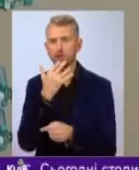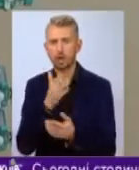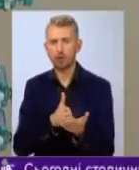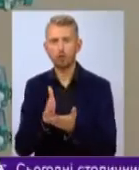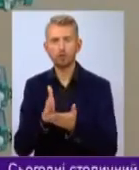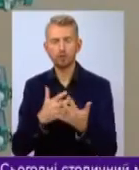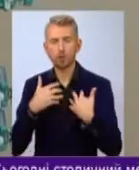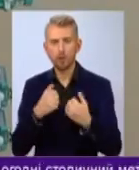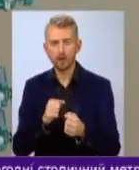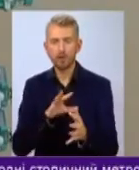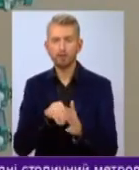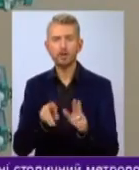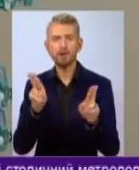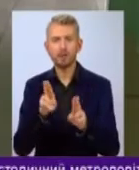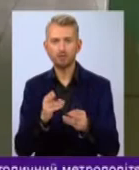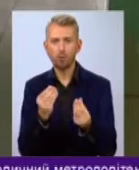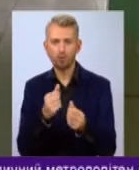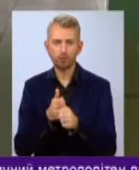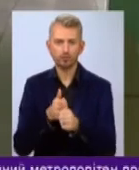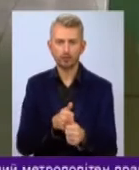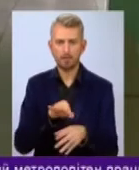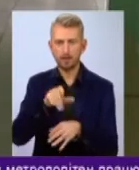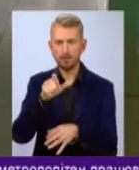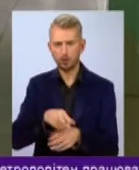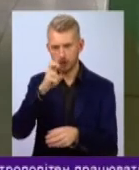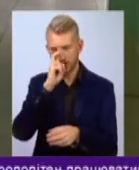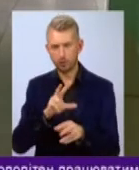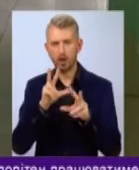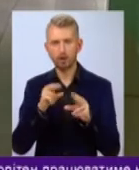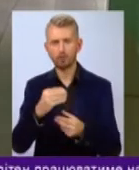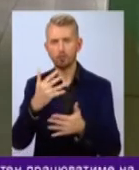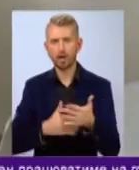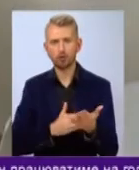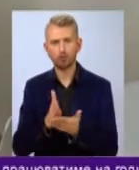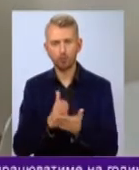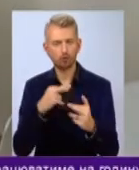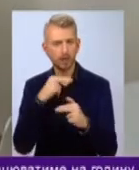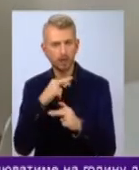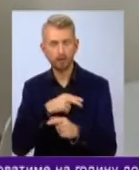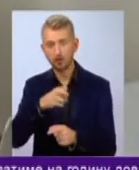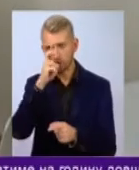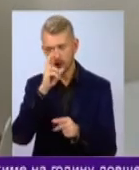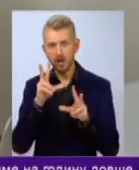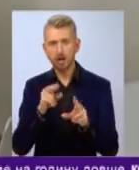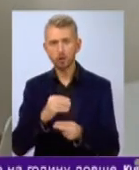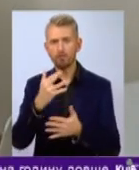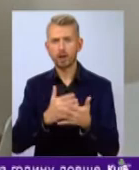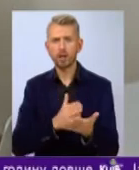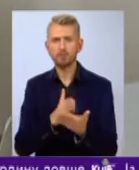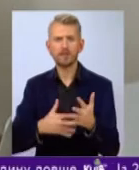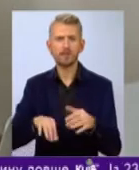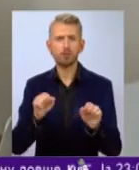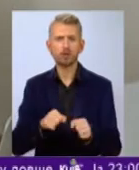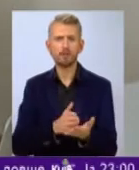принципу «гроші йдуть за пацієнтом» і державного гарантованого пакету послуг та ліків. Державний гарантований пакет містить усі можливі послуги,